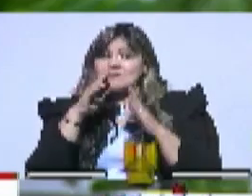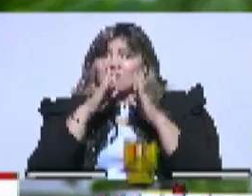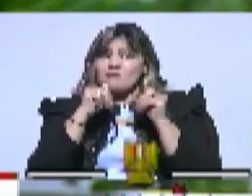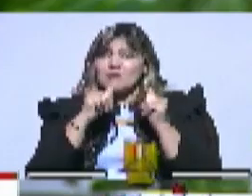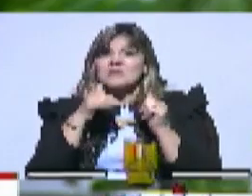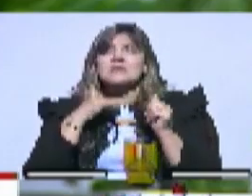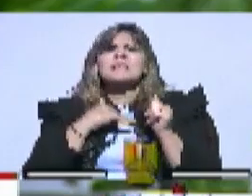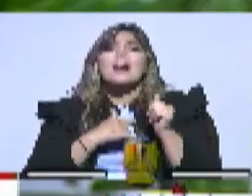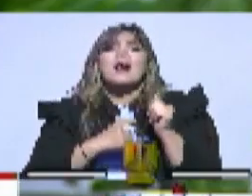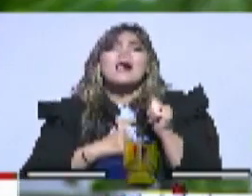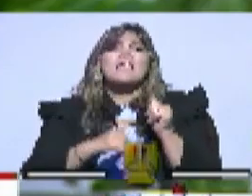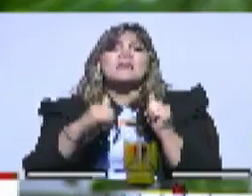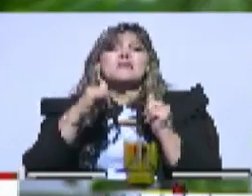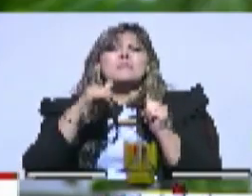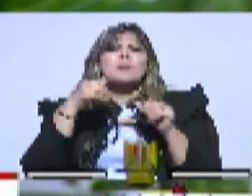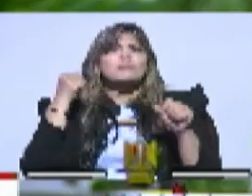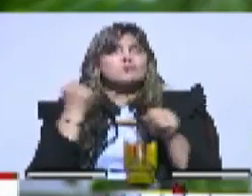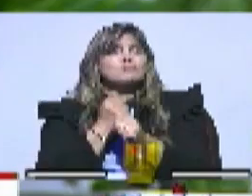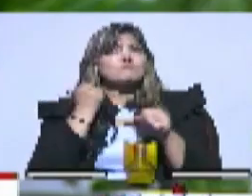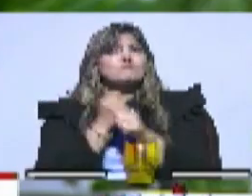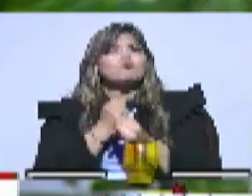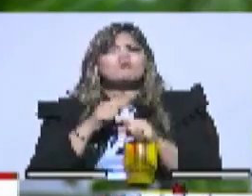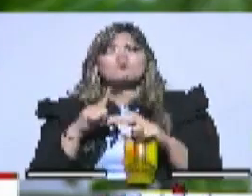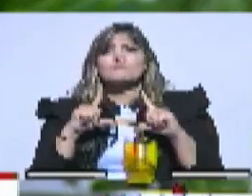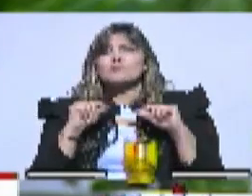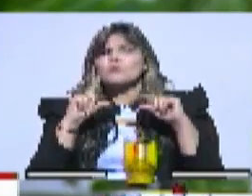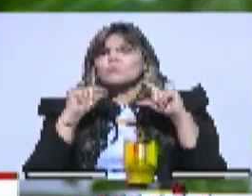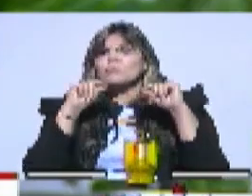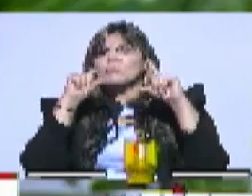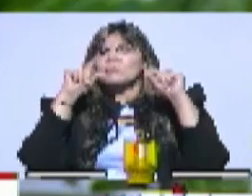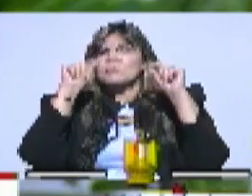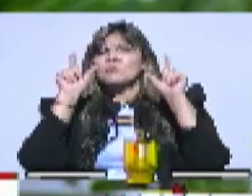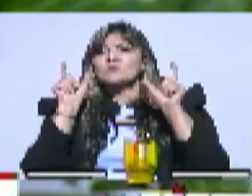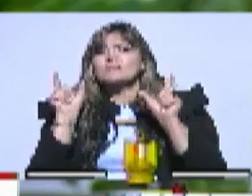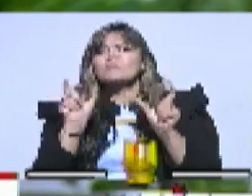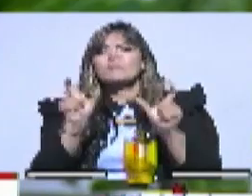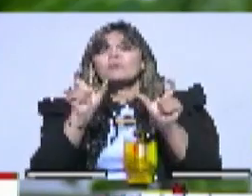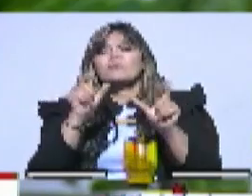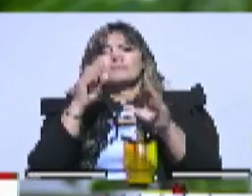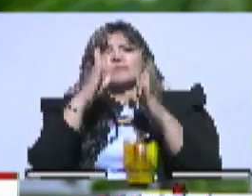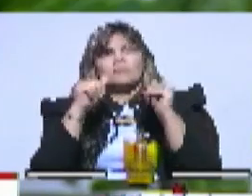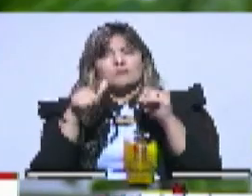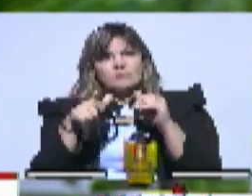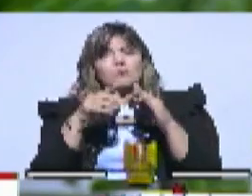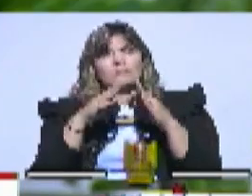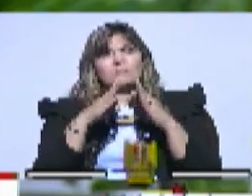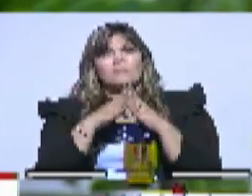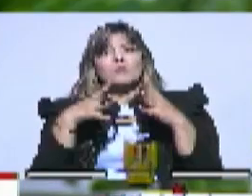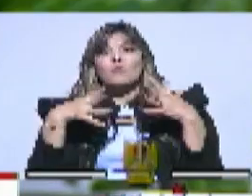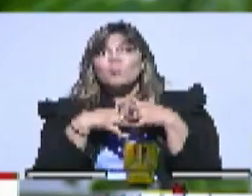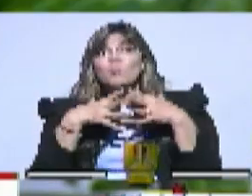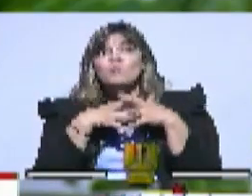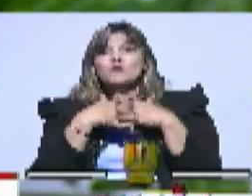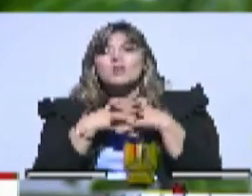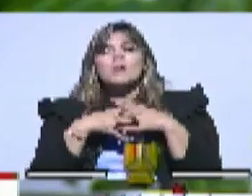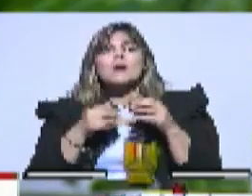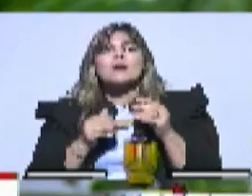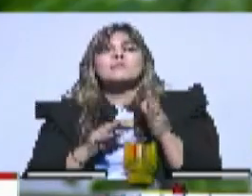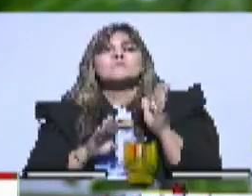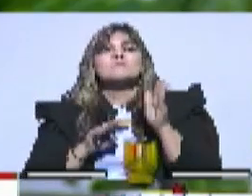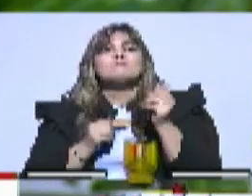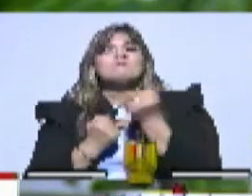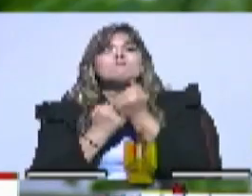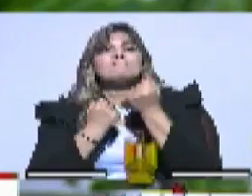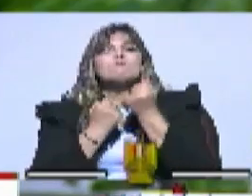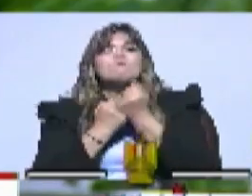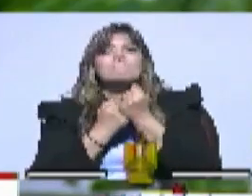دائما له دور رائع في حماية الأمن القومي المصري بمشاركاته الإيجابية في كل